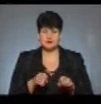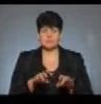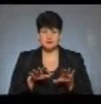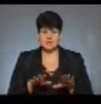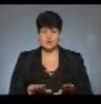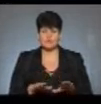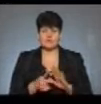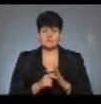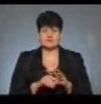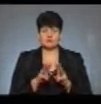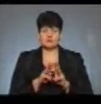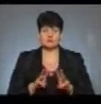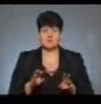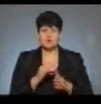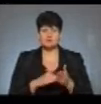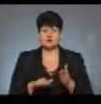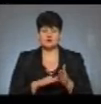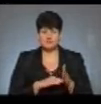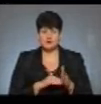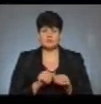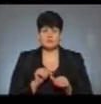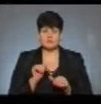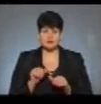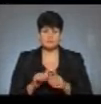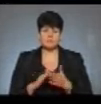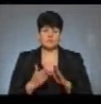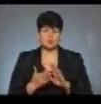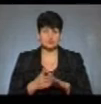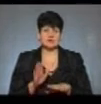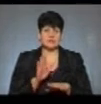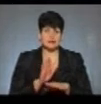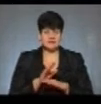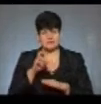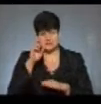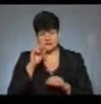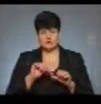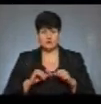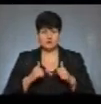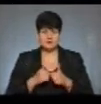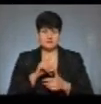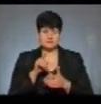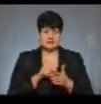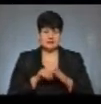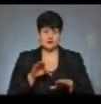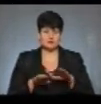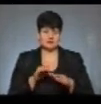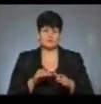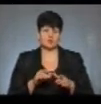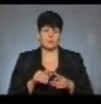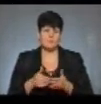постанови Кабінету міністрів про скасування деяких положень наказу Державного комітету з питань регулятивної політики та